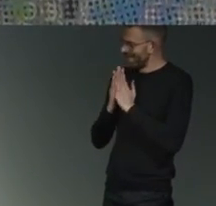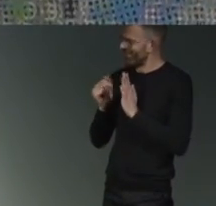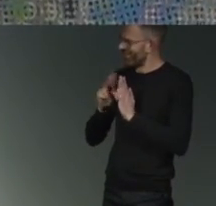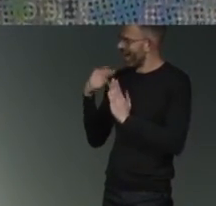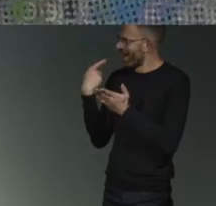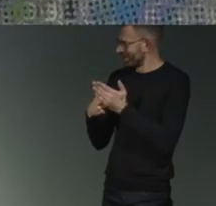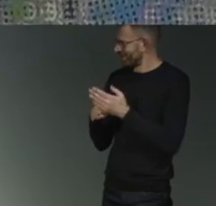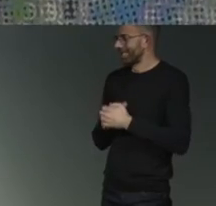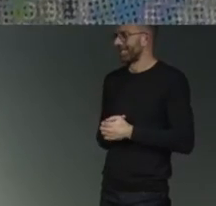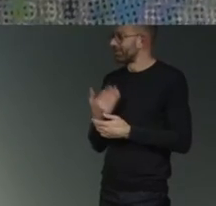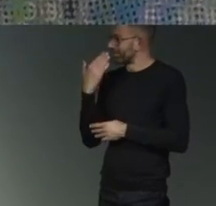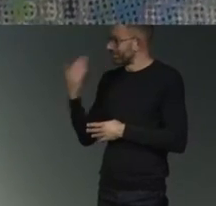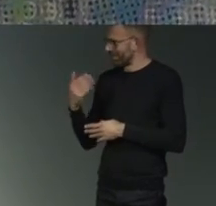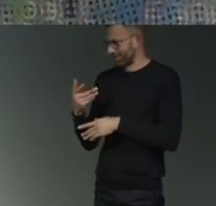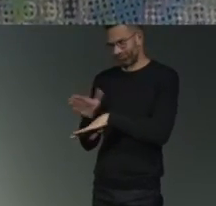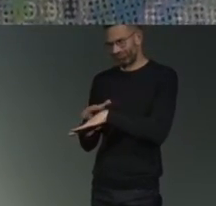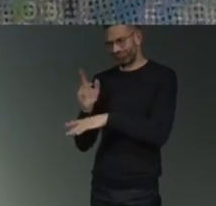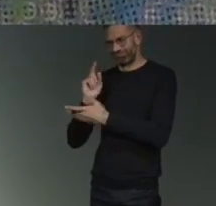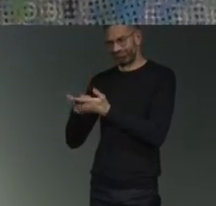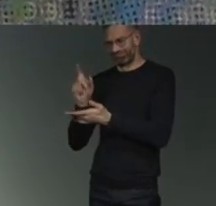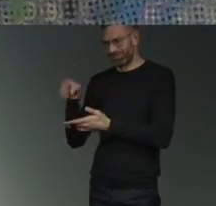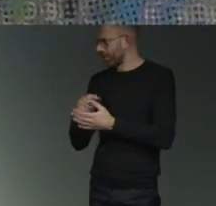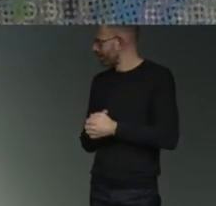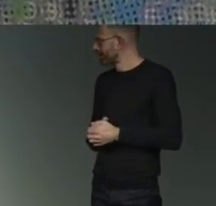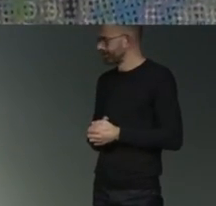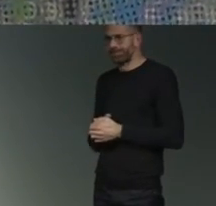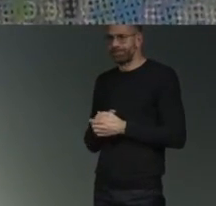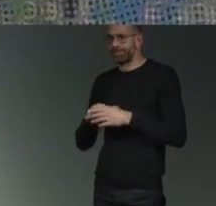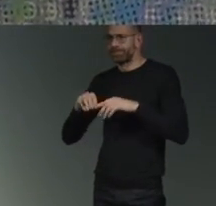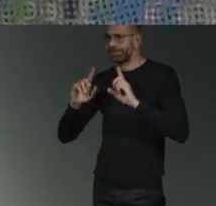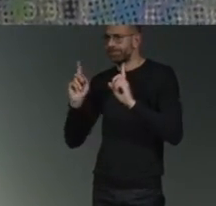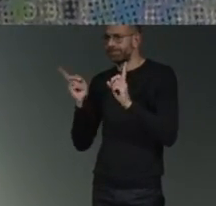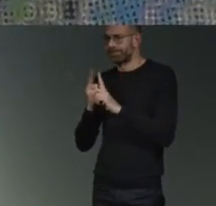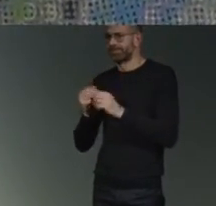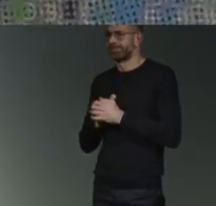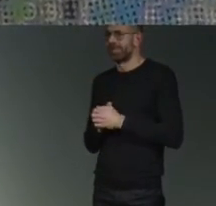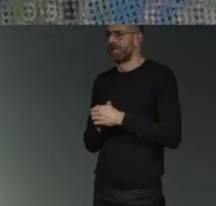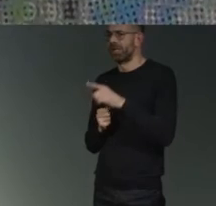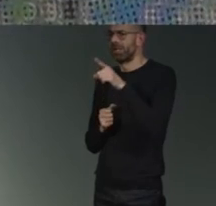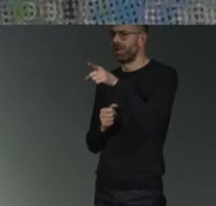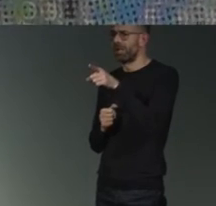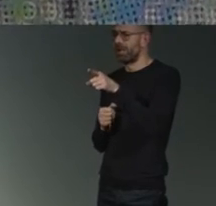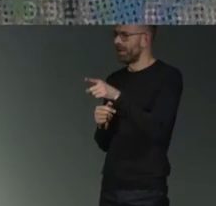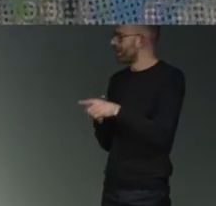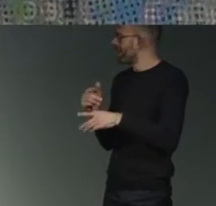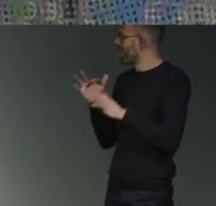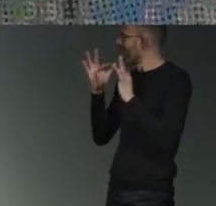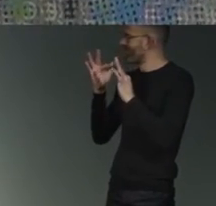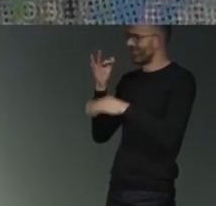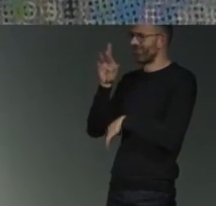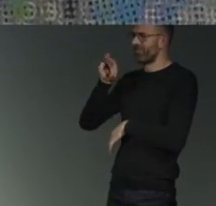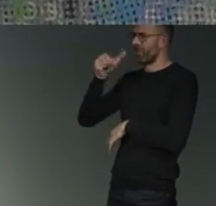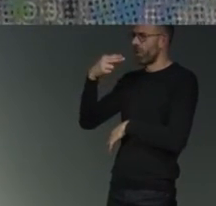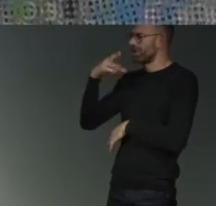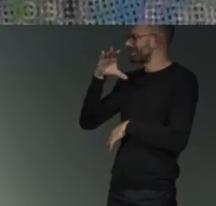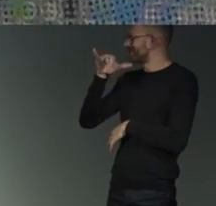Merci. Merci. Je vous y encourage. Et vous aviez très, très brièvement. Vous avez parlé de Francis Pan, j'ai mon œil qui s'est